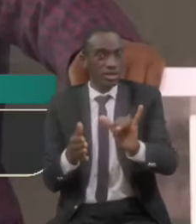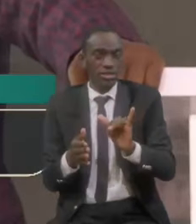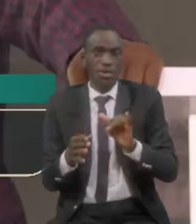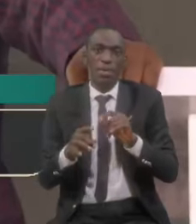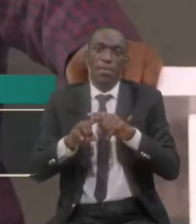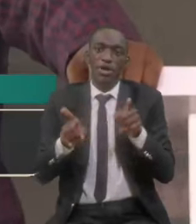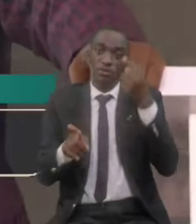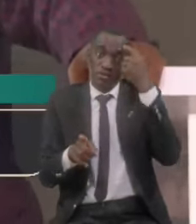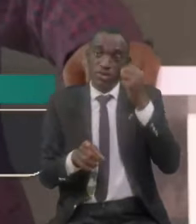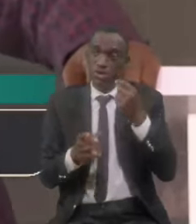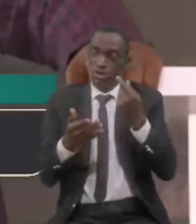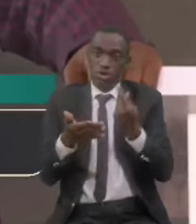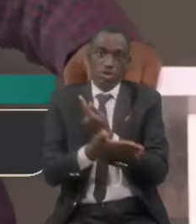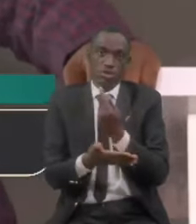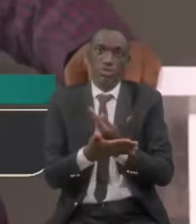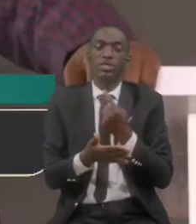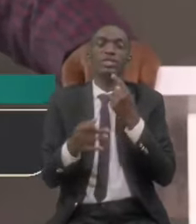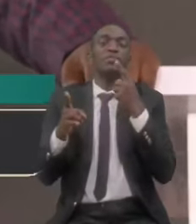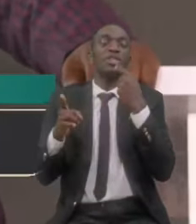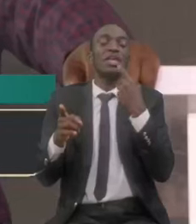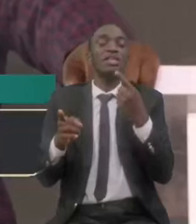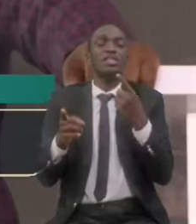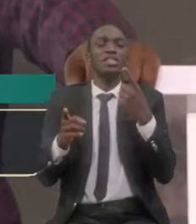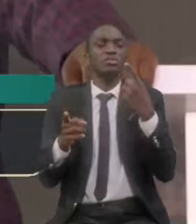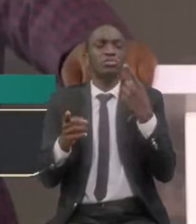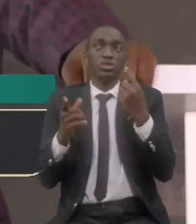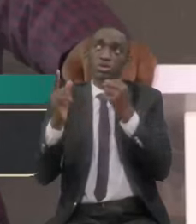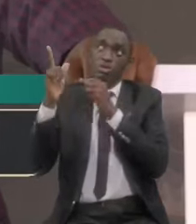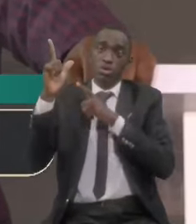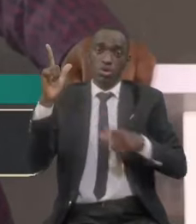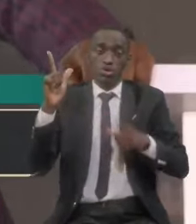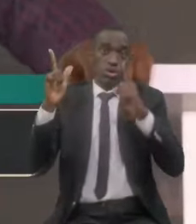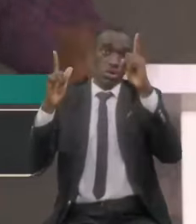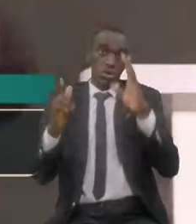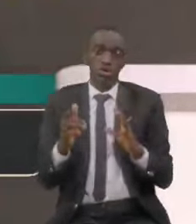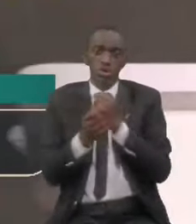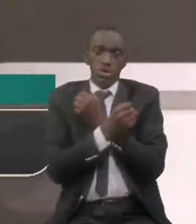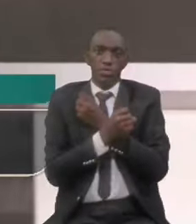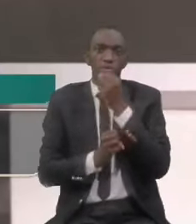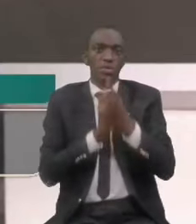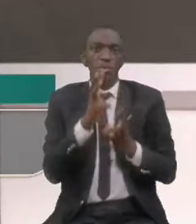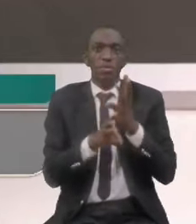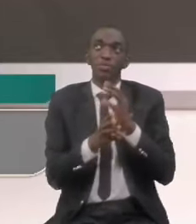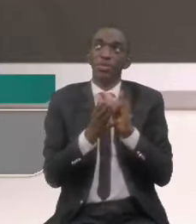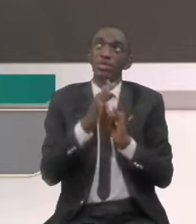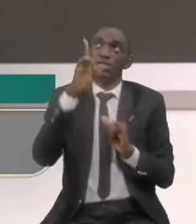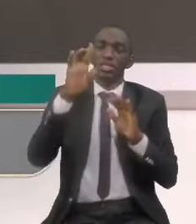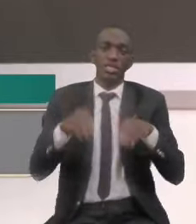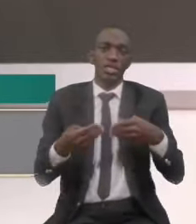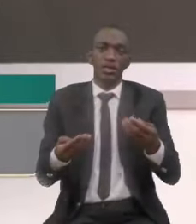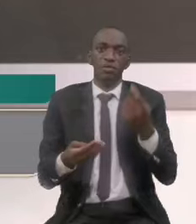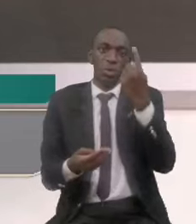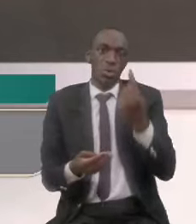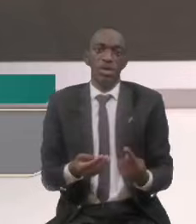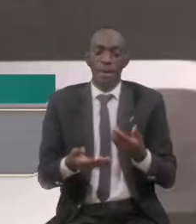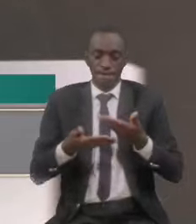tant aimé le monde, qu'il a donné son Fils unique, afin que quiconque croit